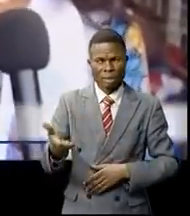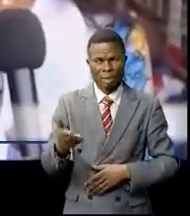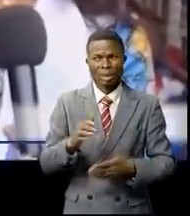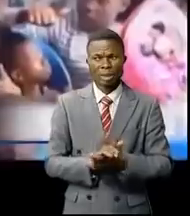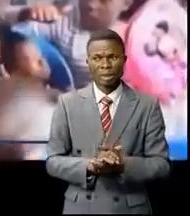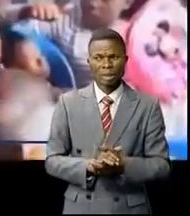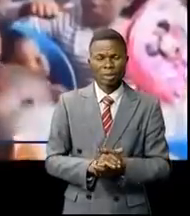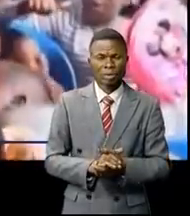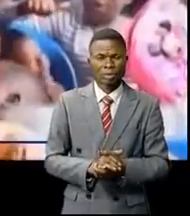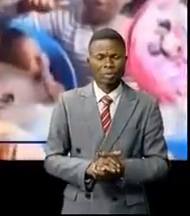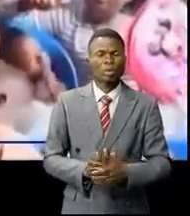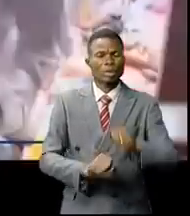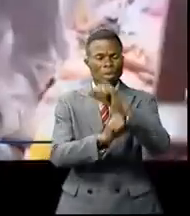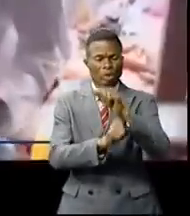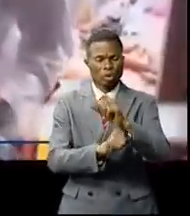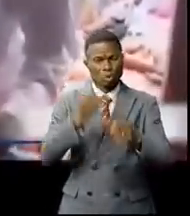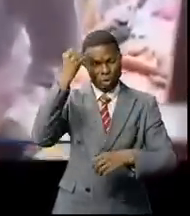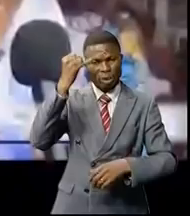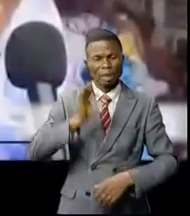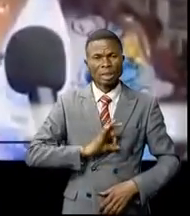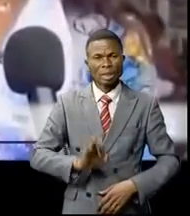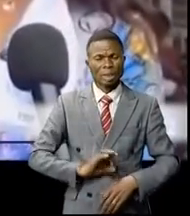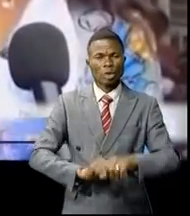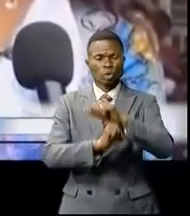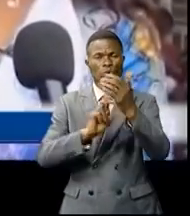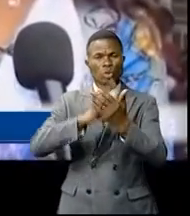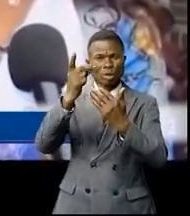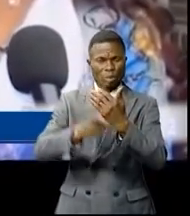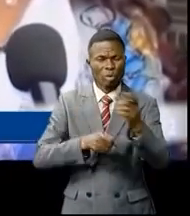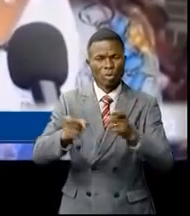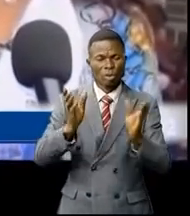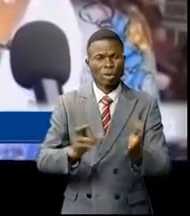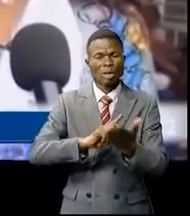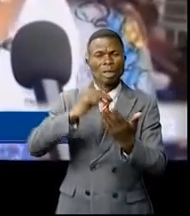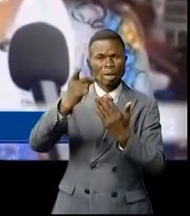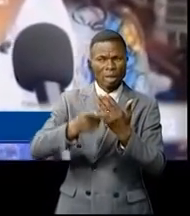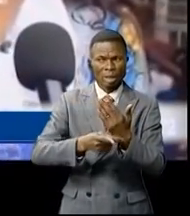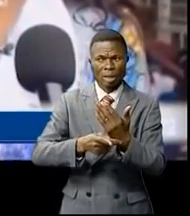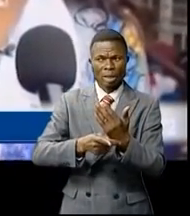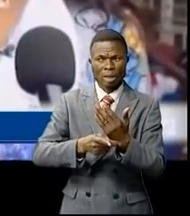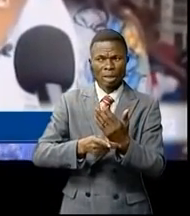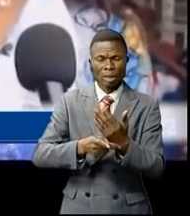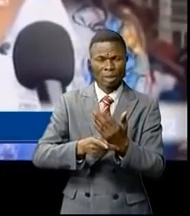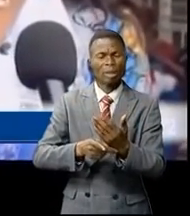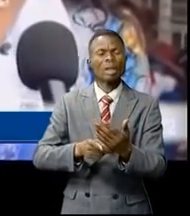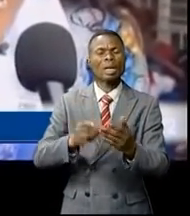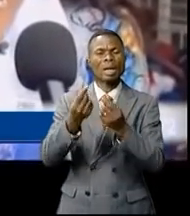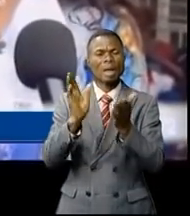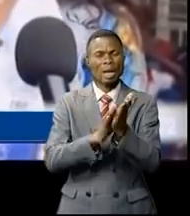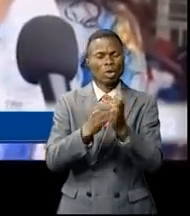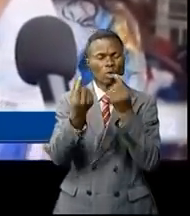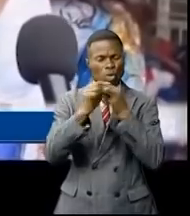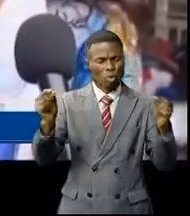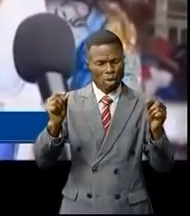michel delta et ses soutiens son programme de gouvernance est ce que ces programmes de la gratuité qui est vraiment son cheval de bataille